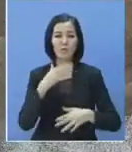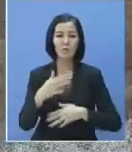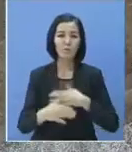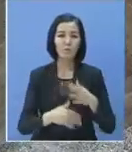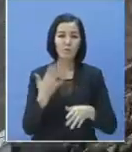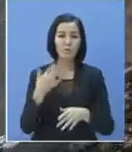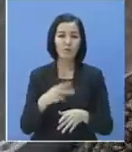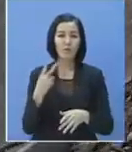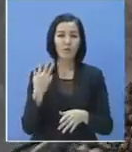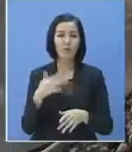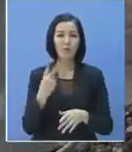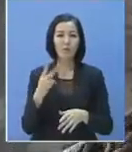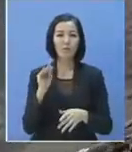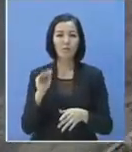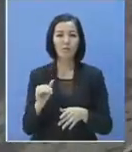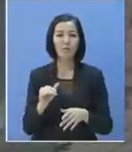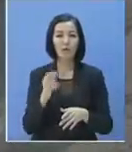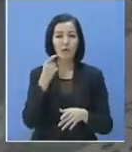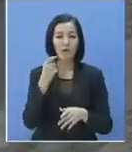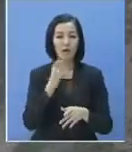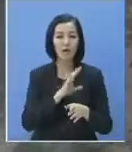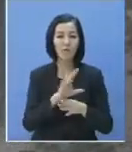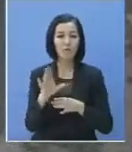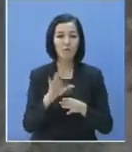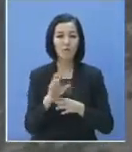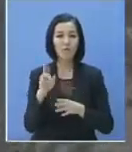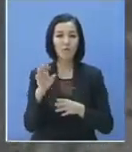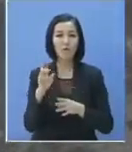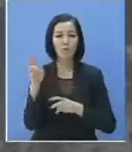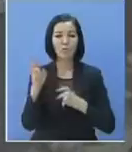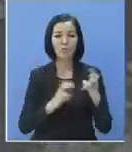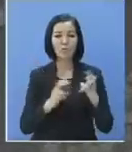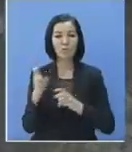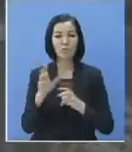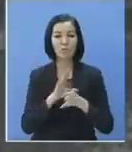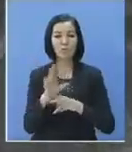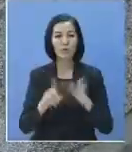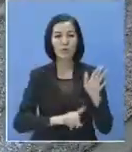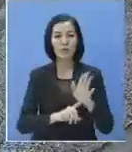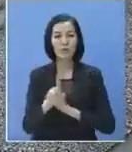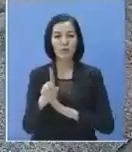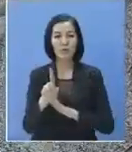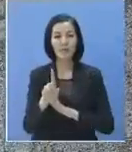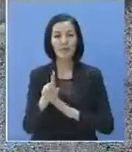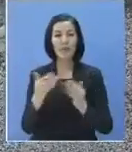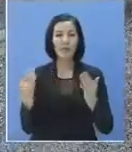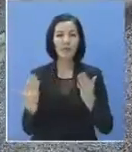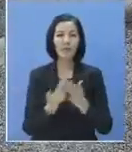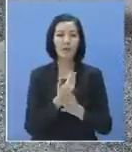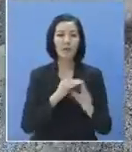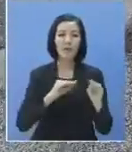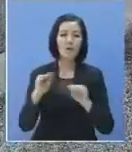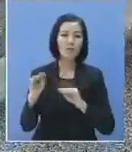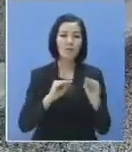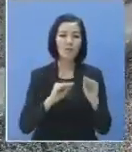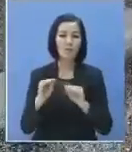тонна ақ қант өндіру. Бір бөлігін көксу қант зауыты қайната бастады. Аты ескі, заты жаңа. Ресей, Қытай,